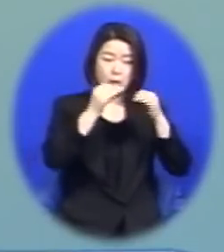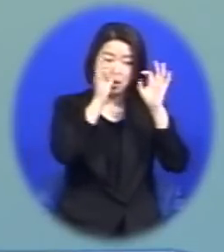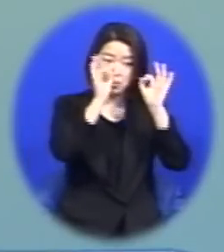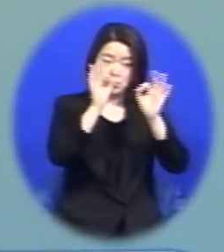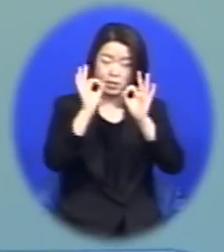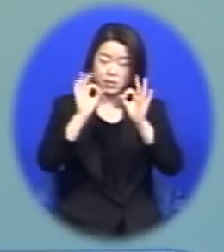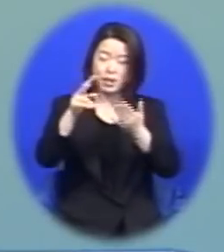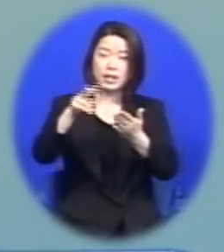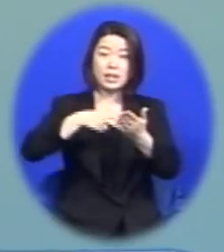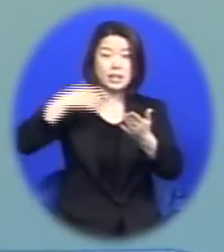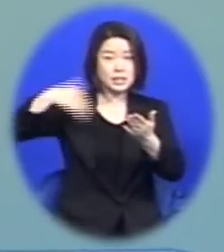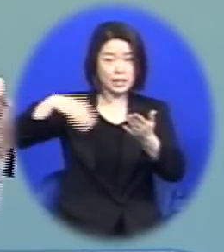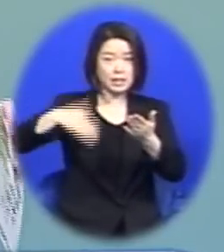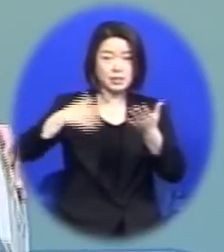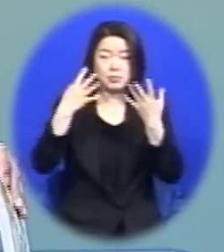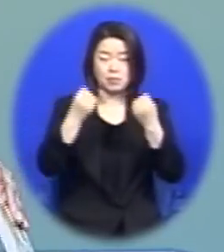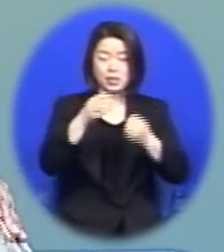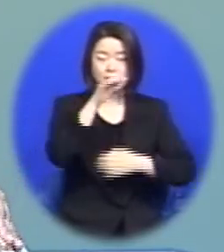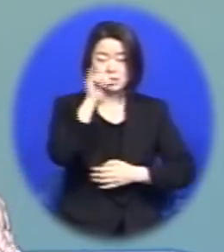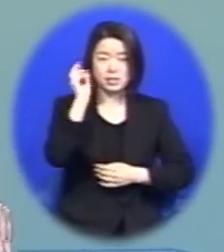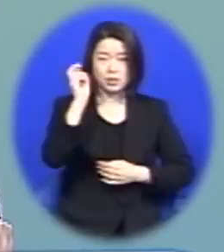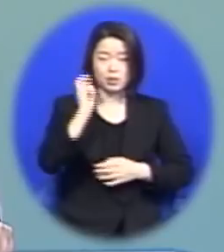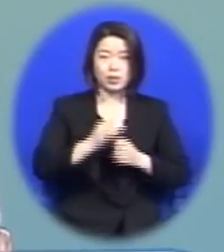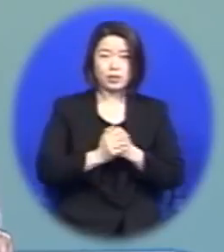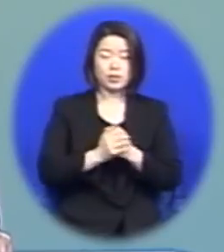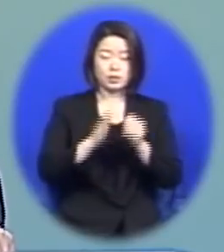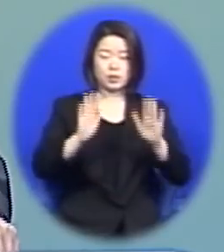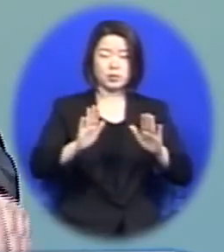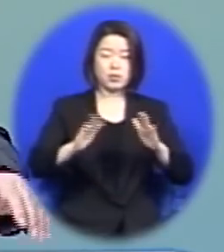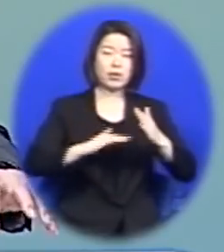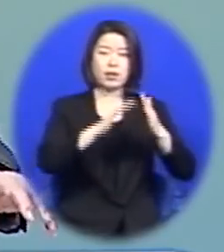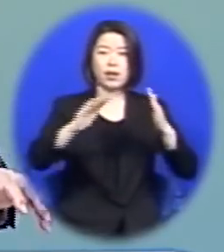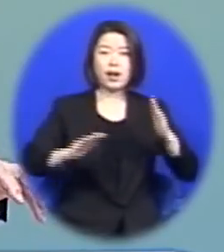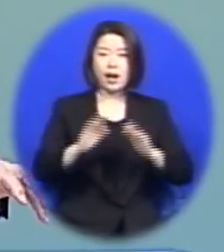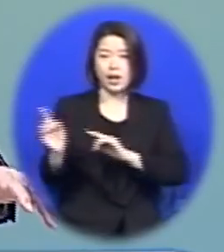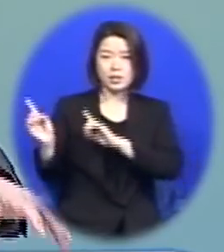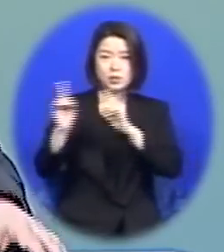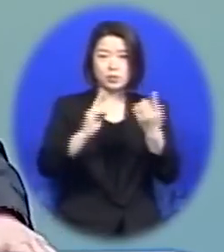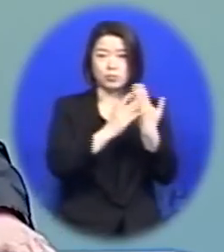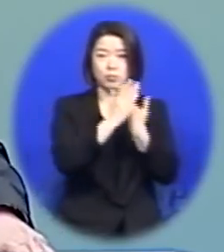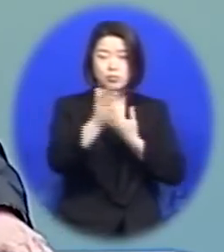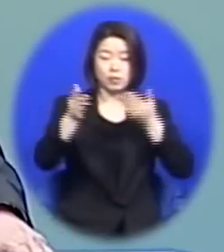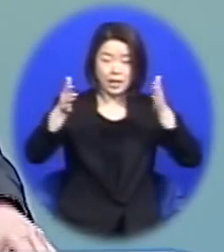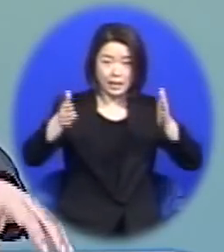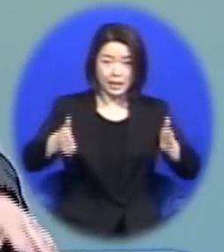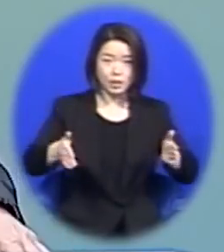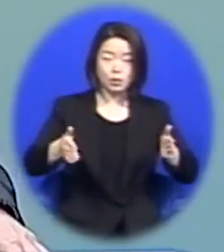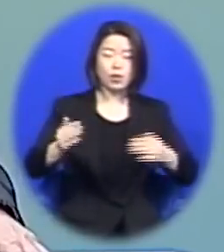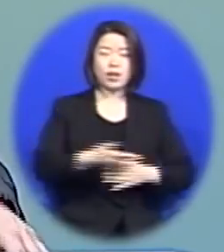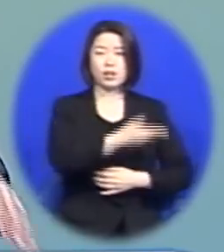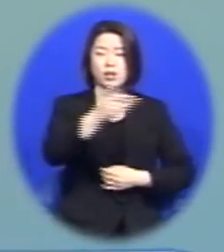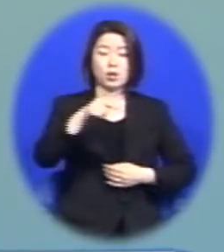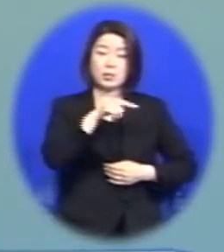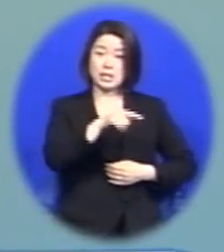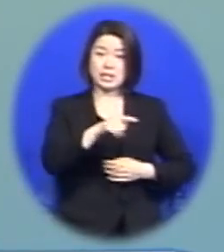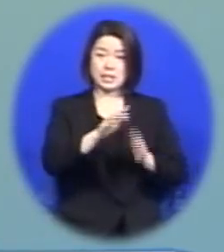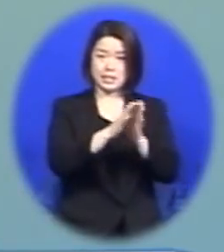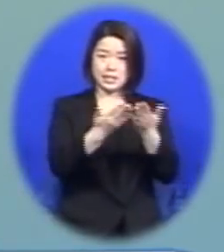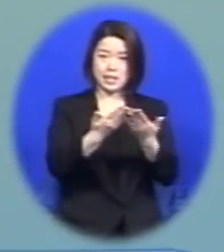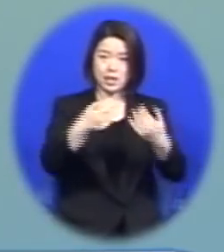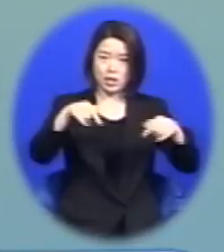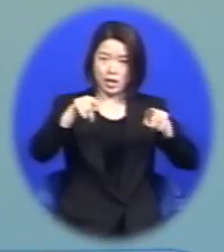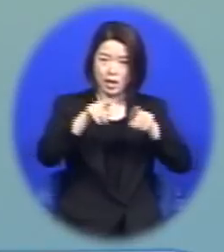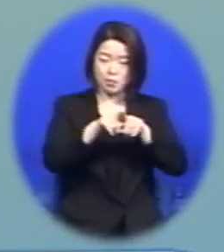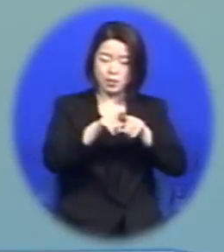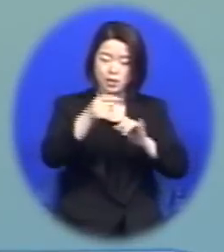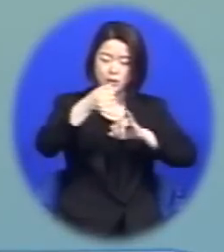겁니다 이번 가정 붕 의 기간동안 여러분이 이 책을 꼭 읽으시면서 말씀을 들으시기